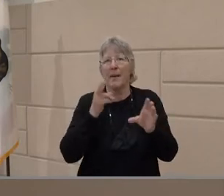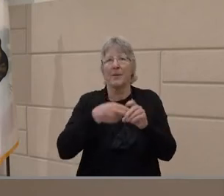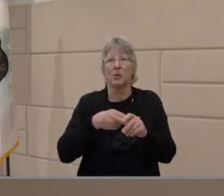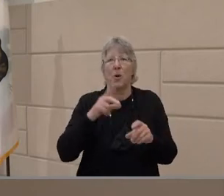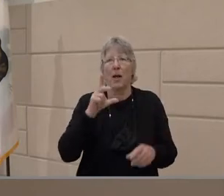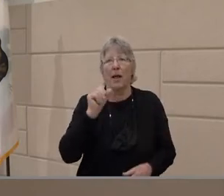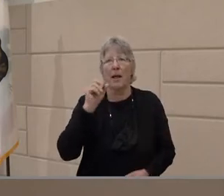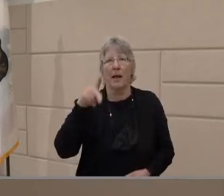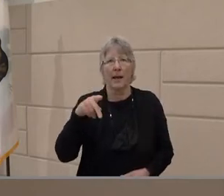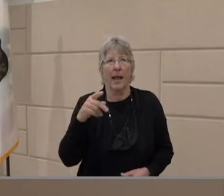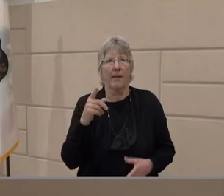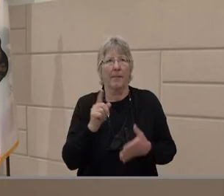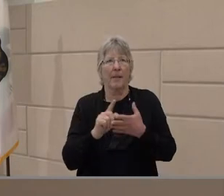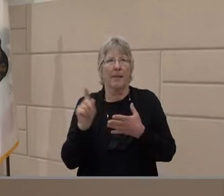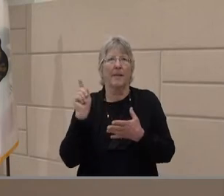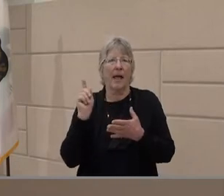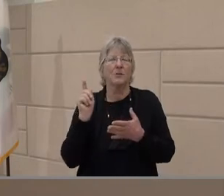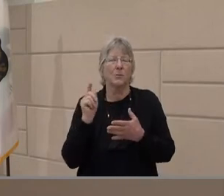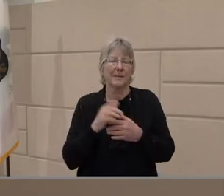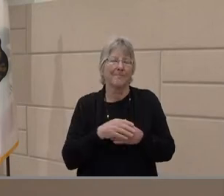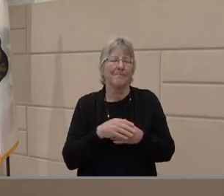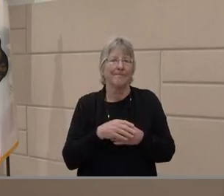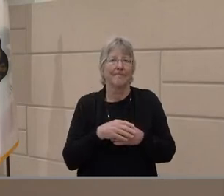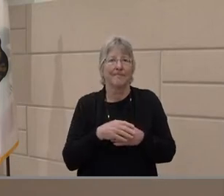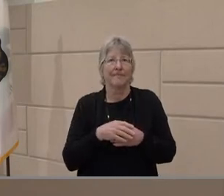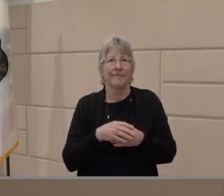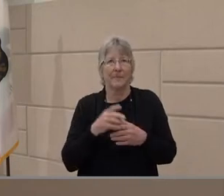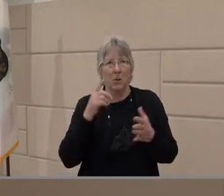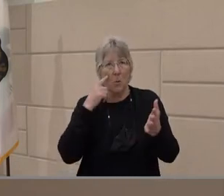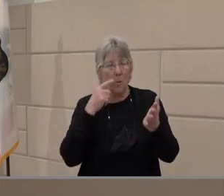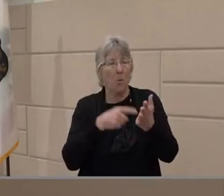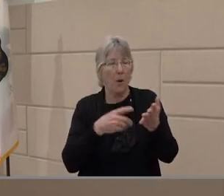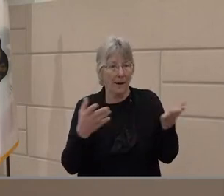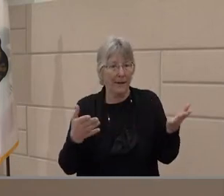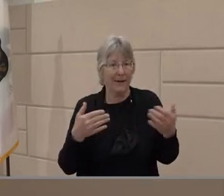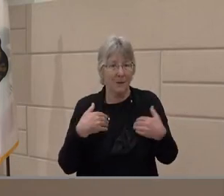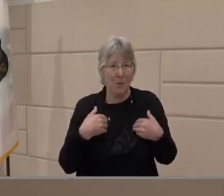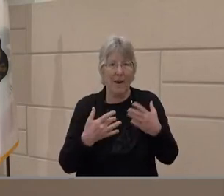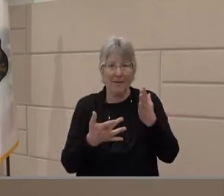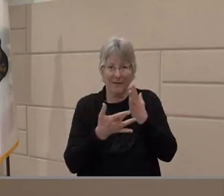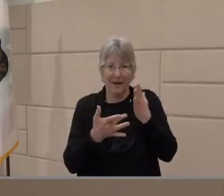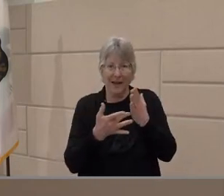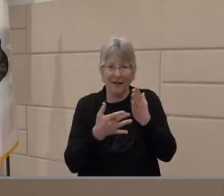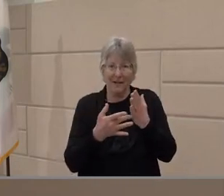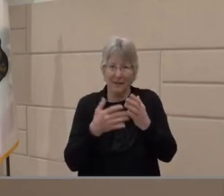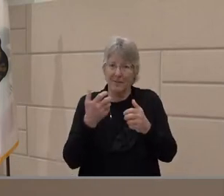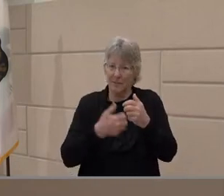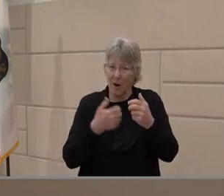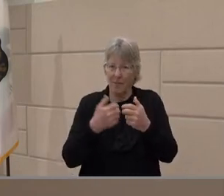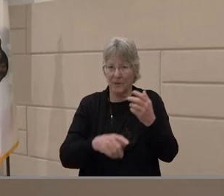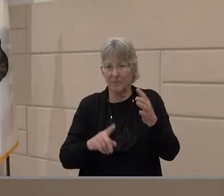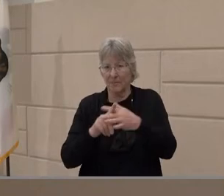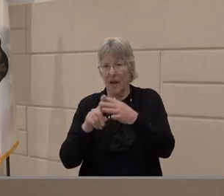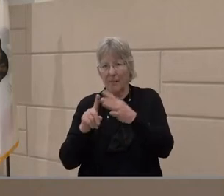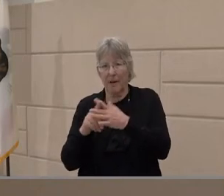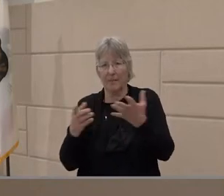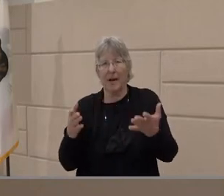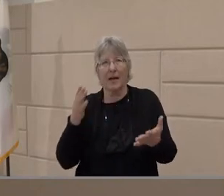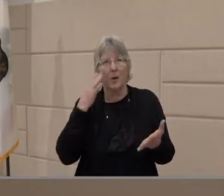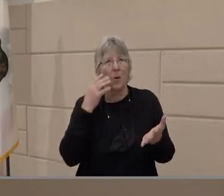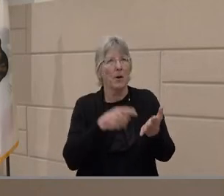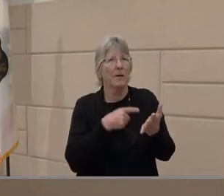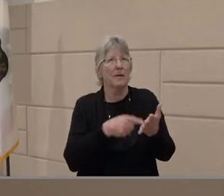ลูกมันอาจโจร่วมในขนมเกจประจุมอัลแคบ ีปรูไอ้ยังดังไงคือทามันนี่